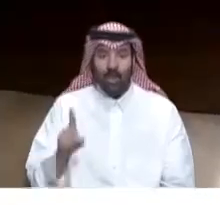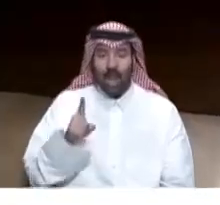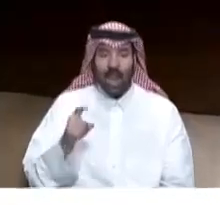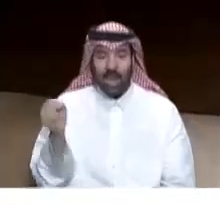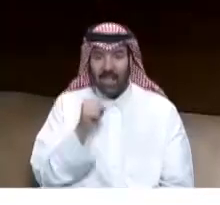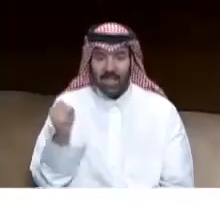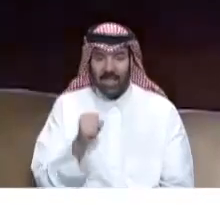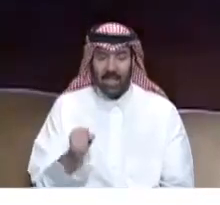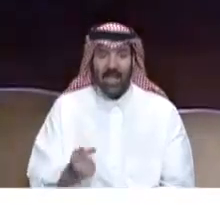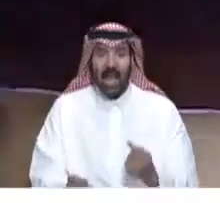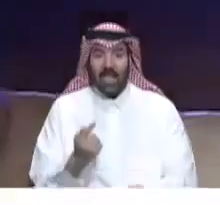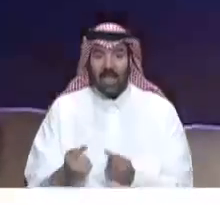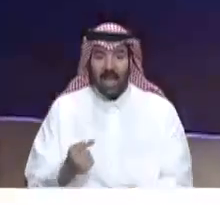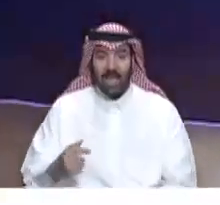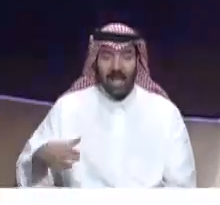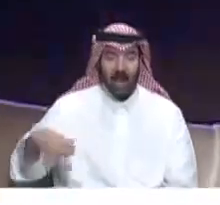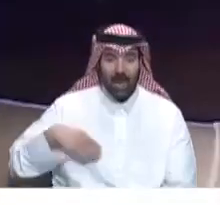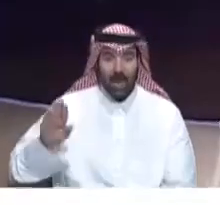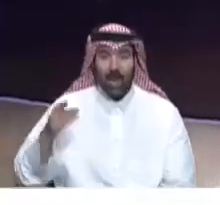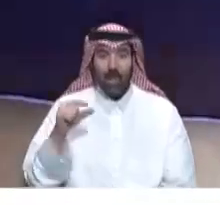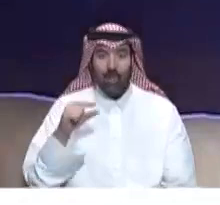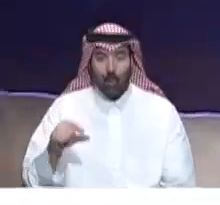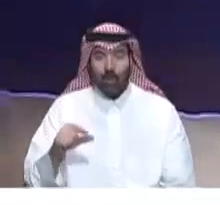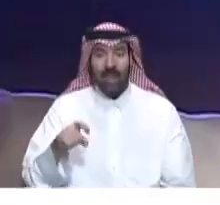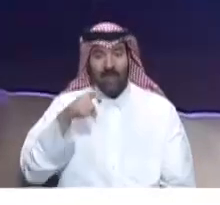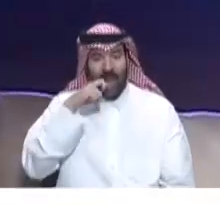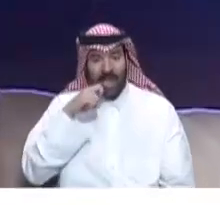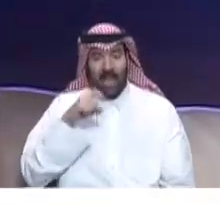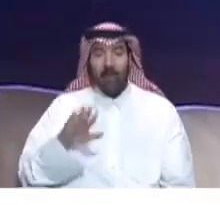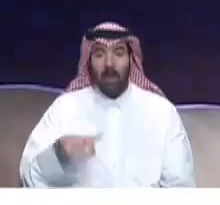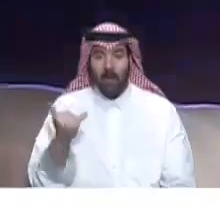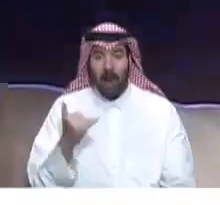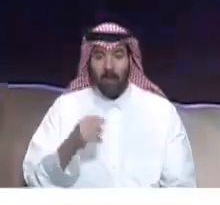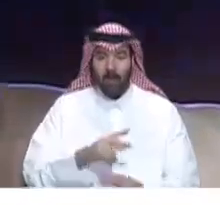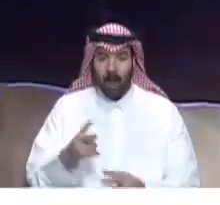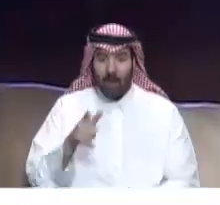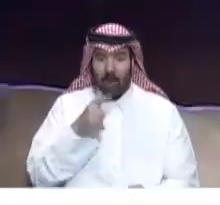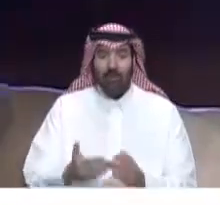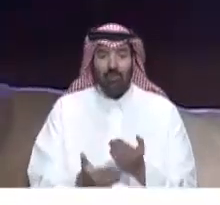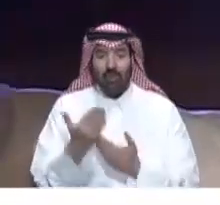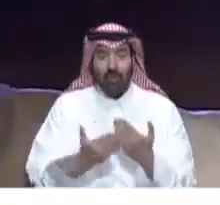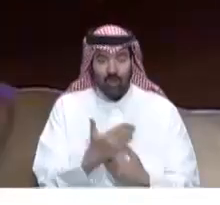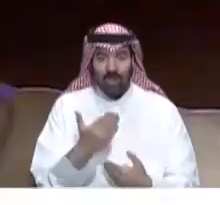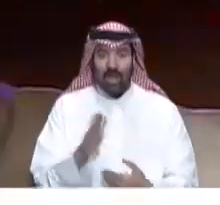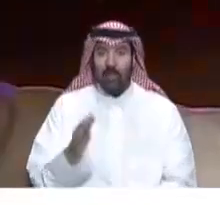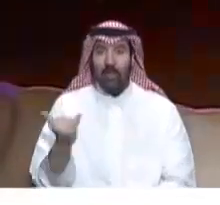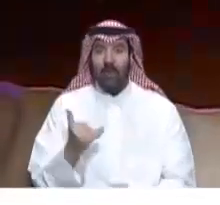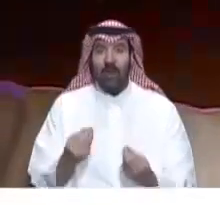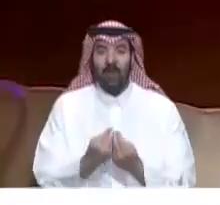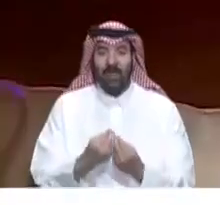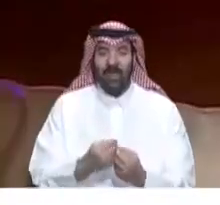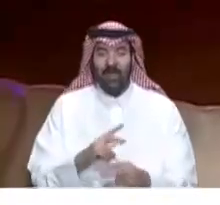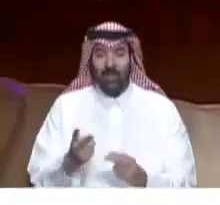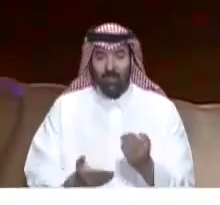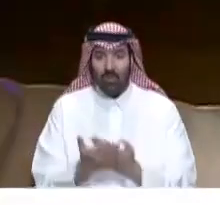هناك حديقة الأمير سعود بن عبد المحسن، هذا المرفق العصري الذي يمثل